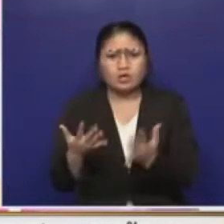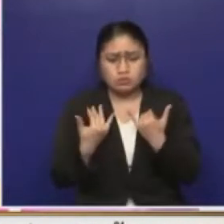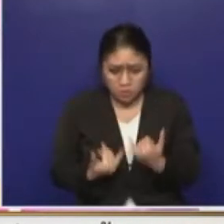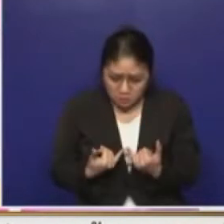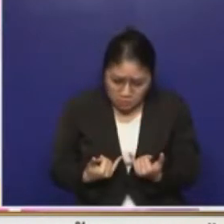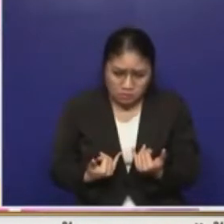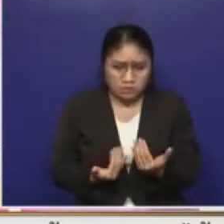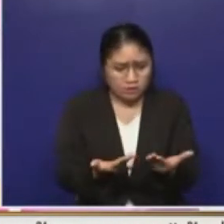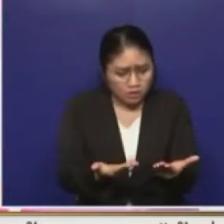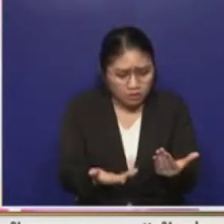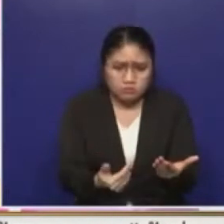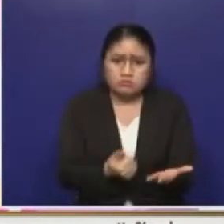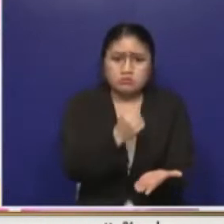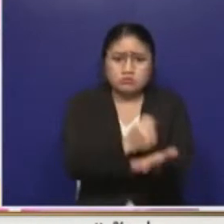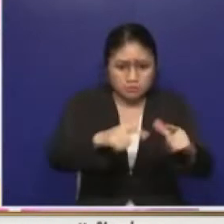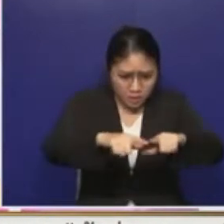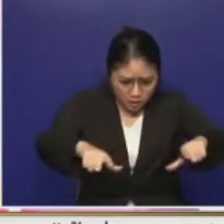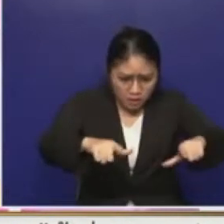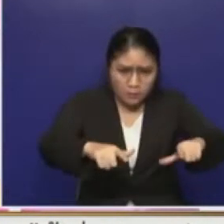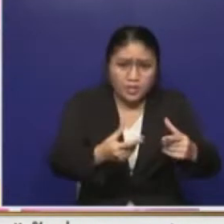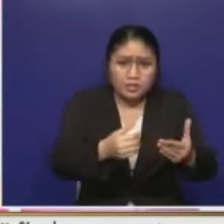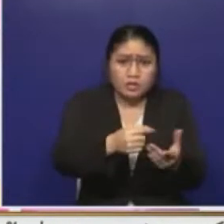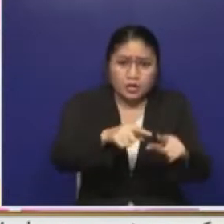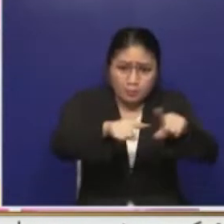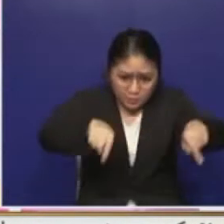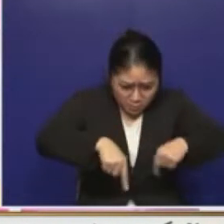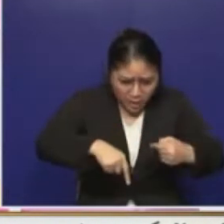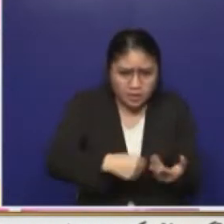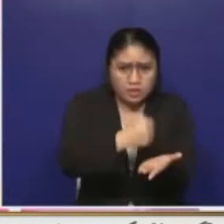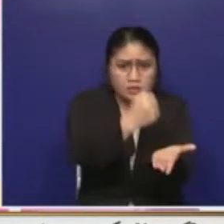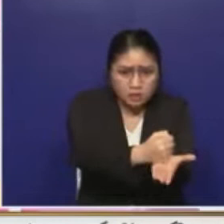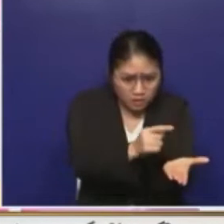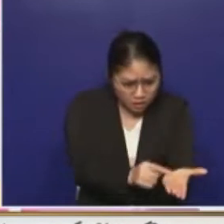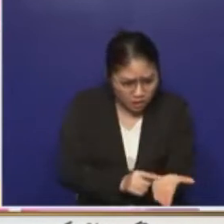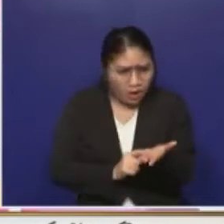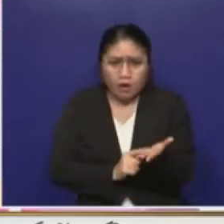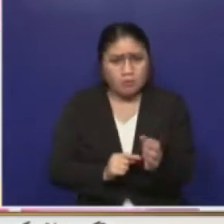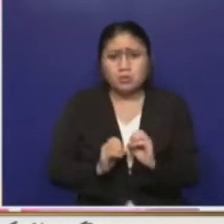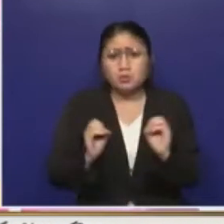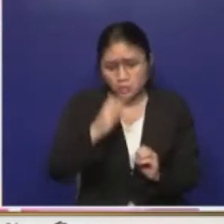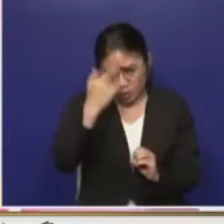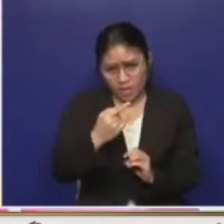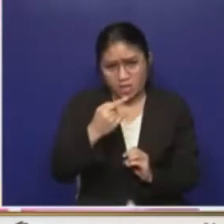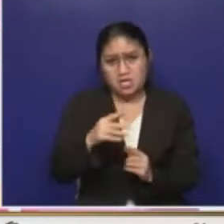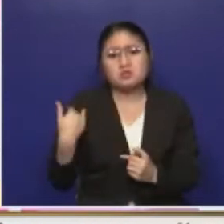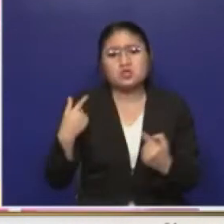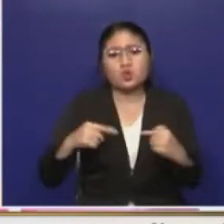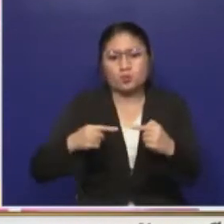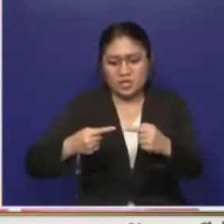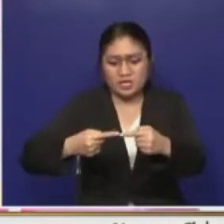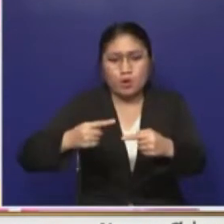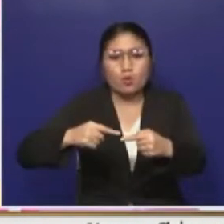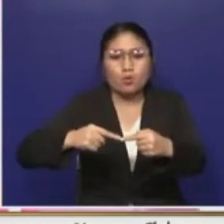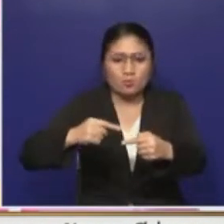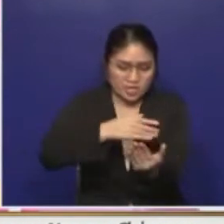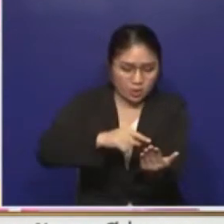ได้รับการออกโฉนดแต่อย่างใดปัญหาติดขัดอยู่ที่การรับรองแนวเขตครับการรับรองแนวเขตจากก